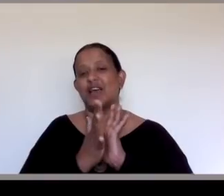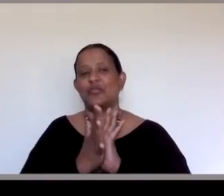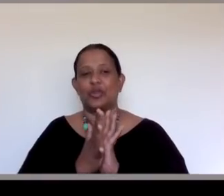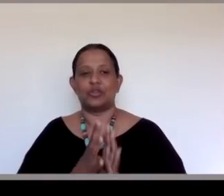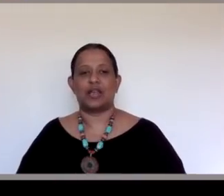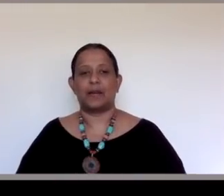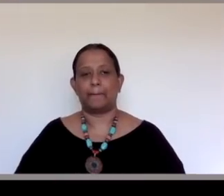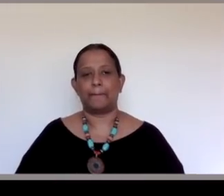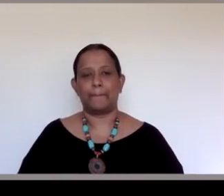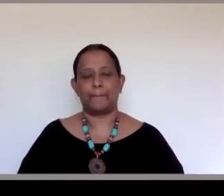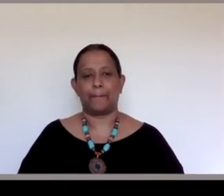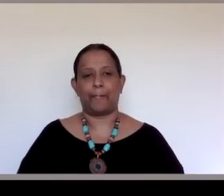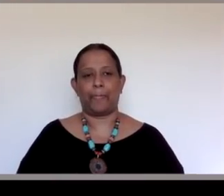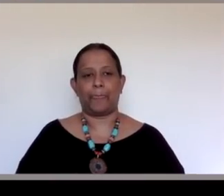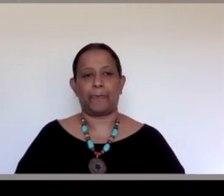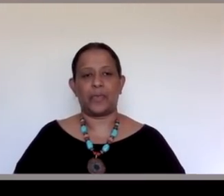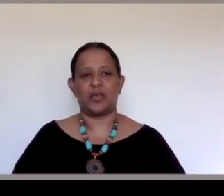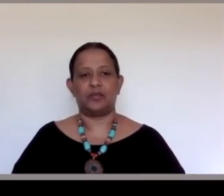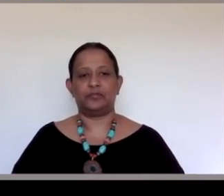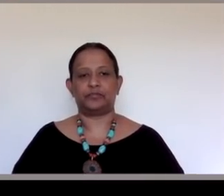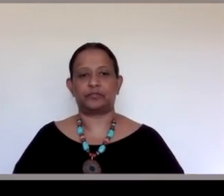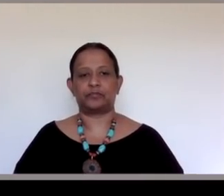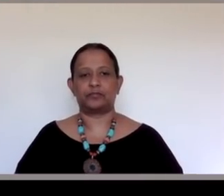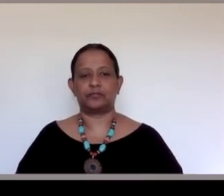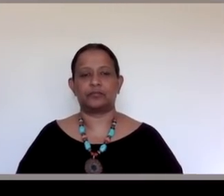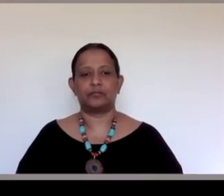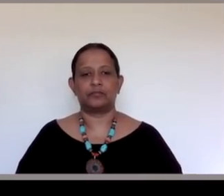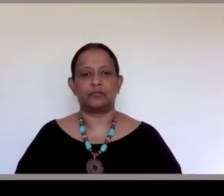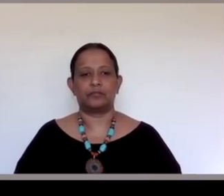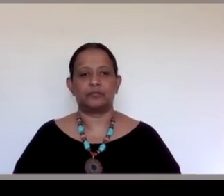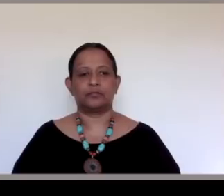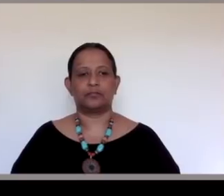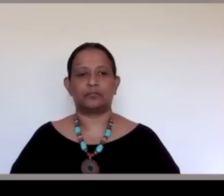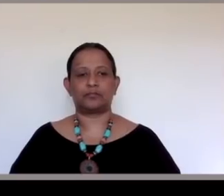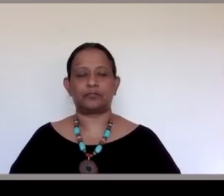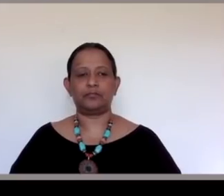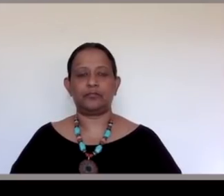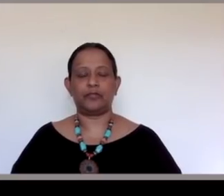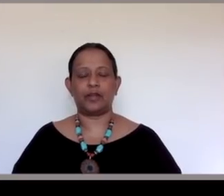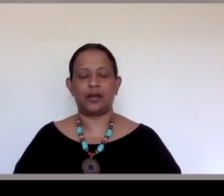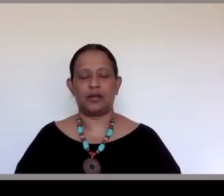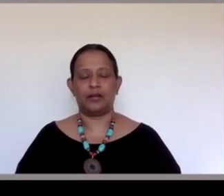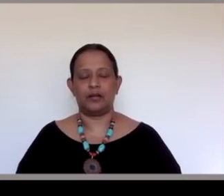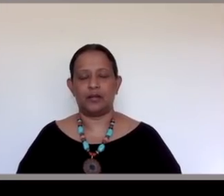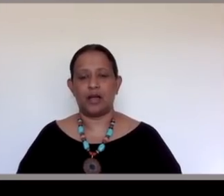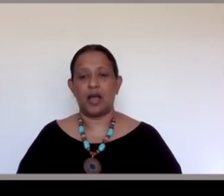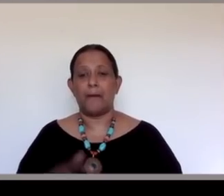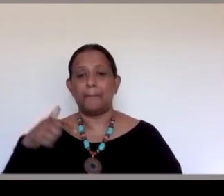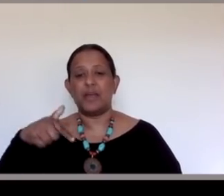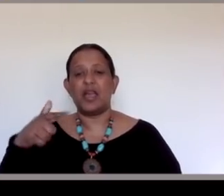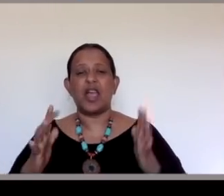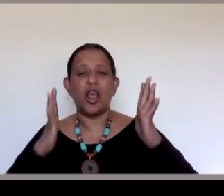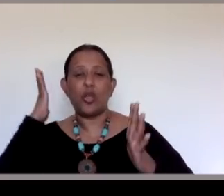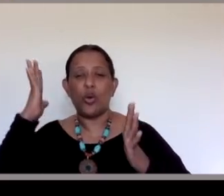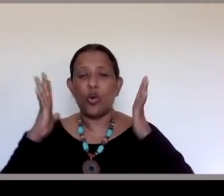கேவா ஒருவர் இந்த உலகத்தில் இருக்கிற மிகவும் செல்வந்தரான இடத்தில் இவ்வாறு கேள்வியை கேட்டார் ஹார்வர்ட் ஹியூஸ் கேன